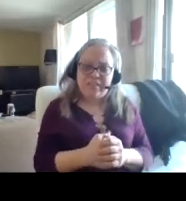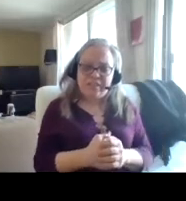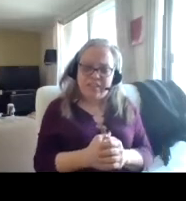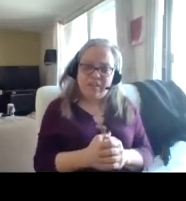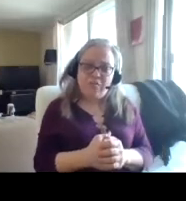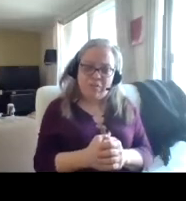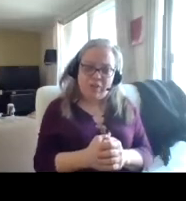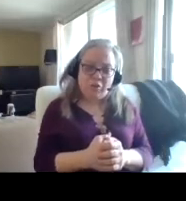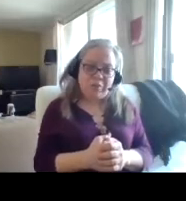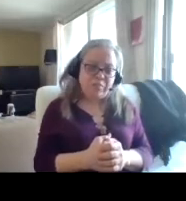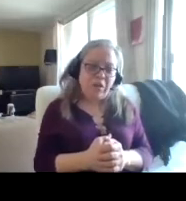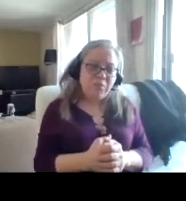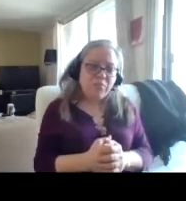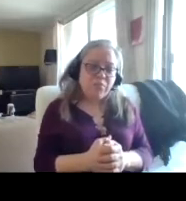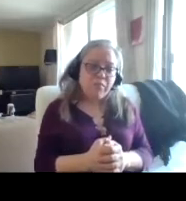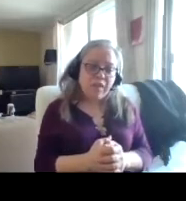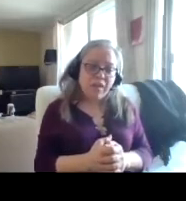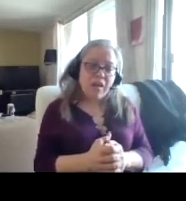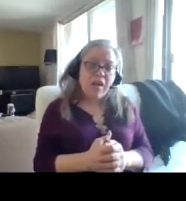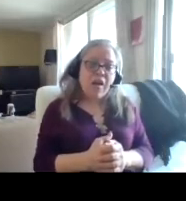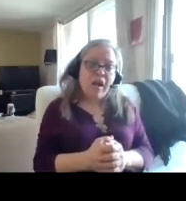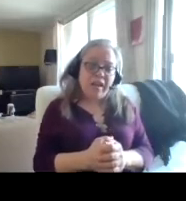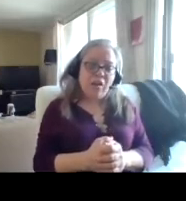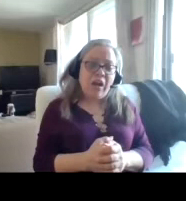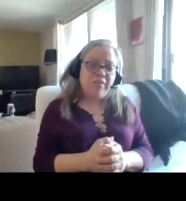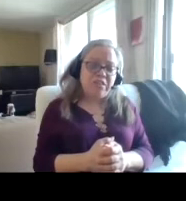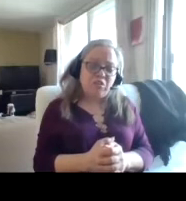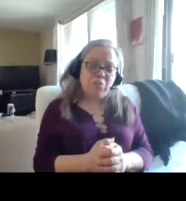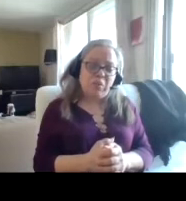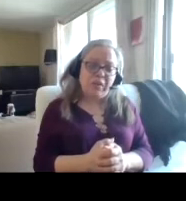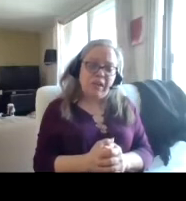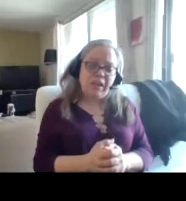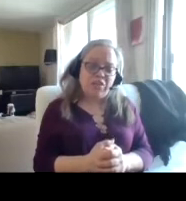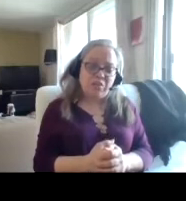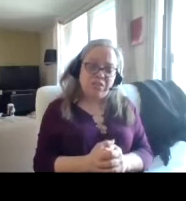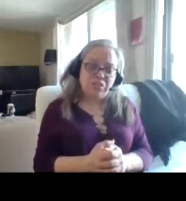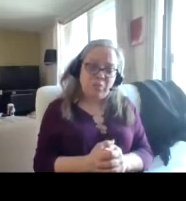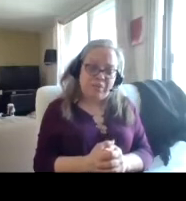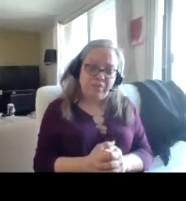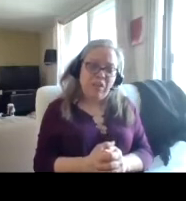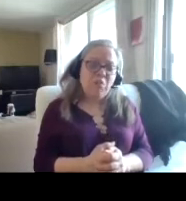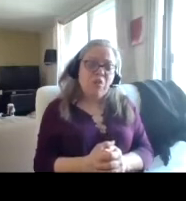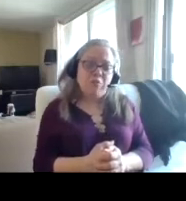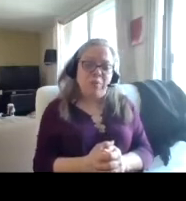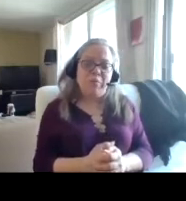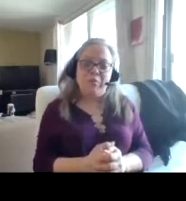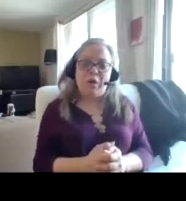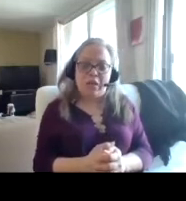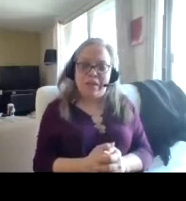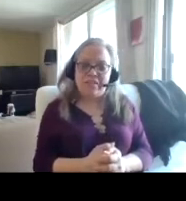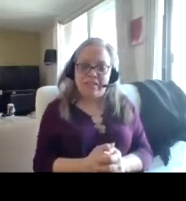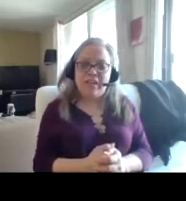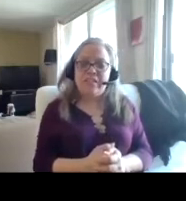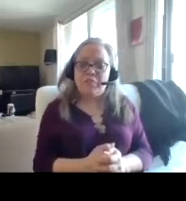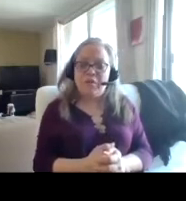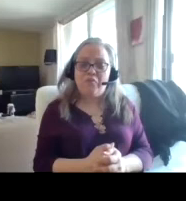seront également vaccinés et seront également admissibles lors de la phase 2. Dans le groupe à risque élevé, nous nous sommes penchés sur